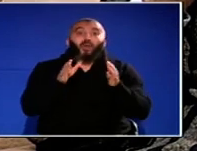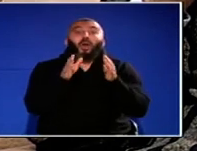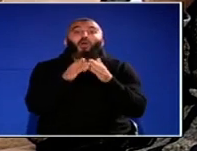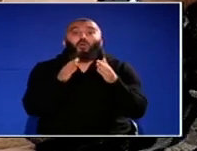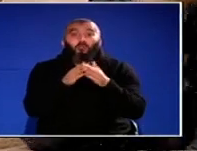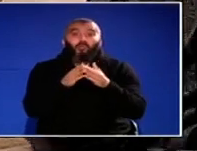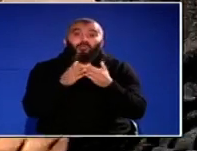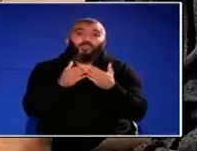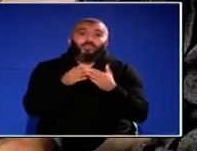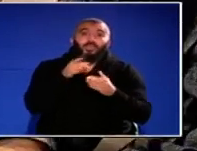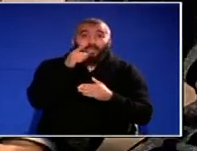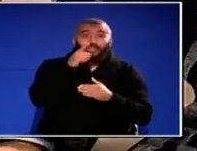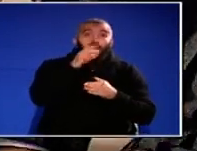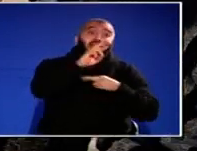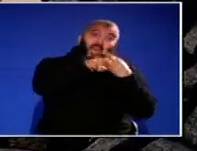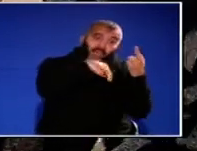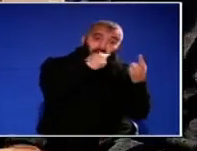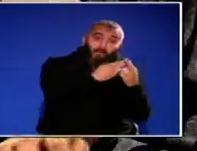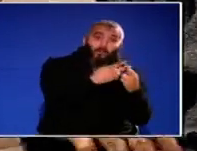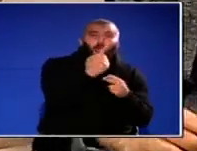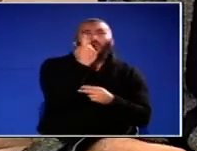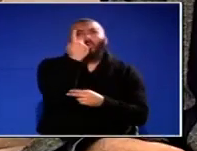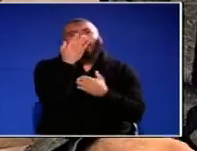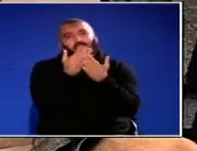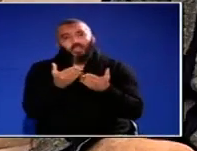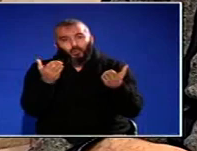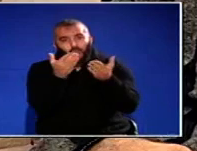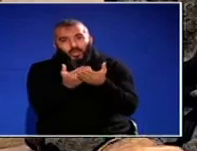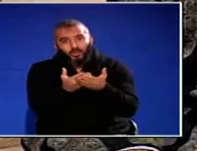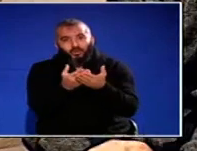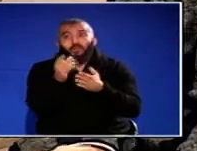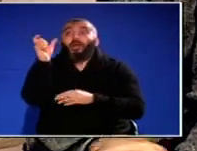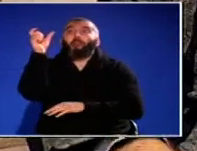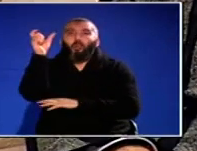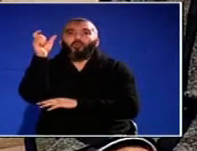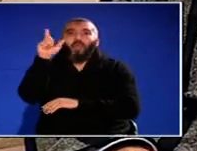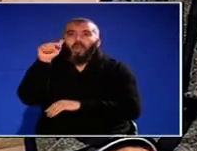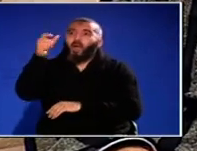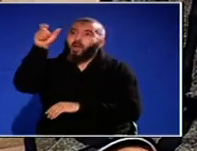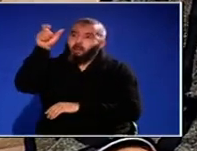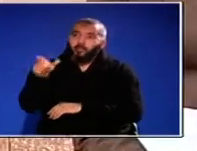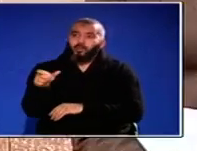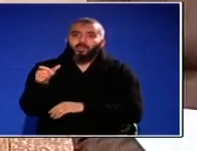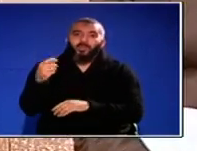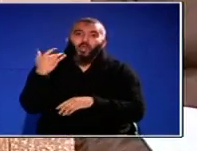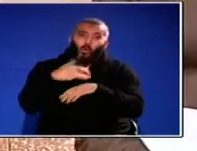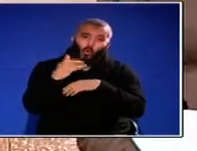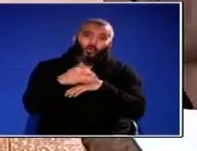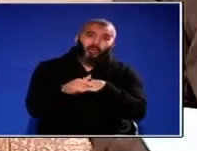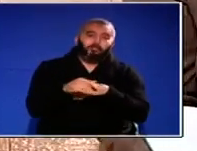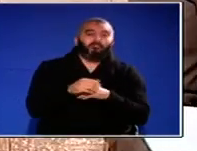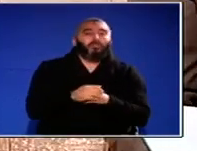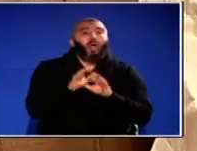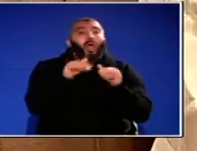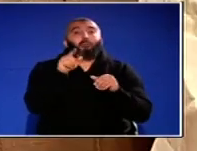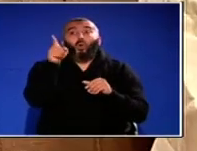الصوره التي اجبت عليها. في المساجد تجد من يقوم بالإسرار في الركعة الأخيرة وهناك